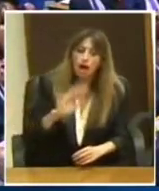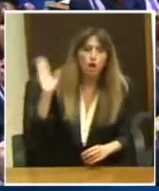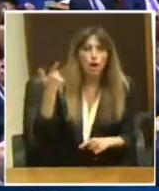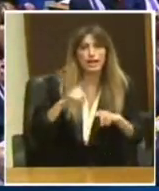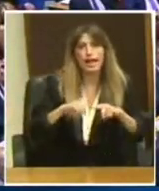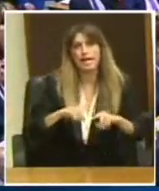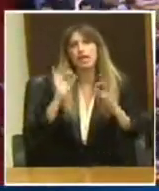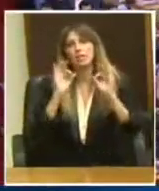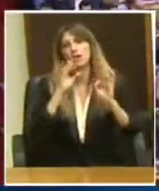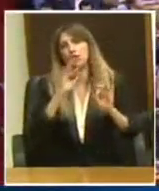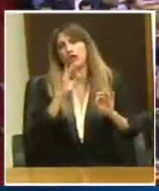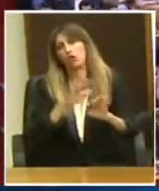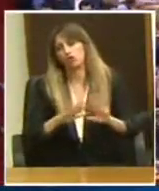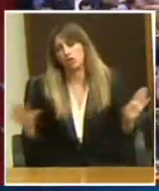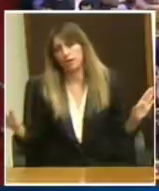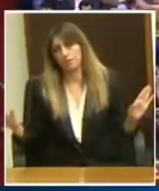σας ερωτώ,